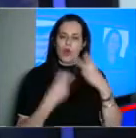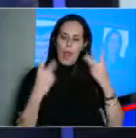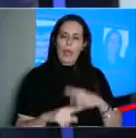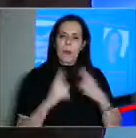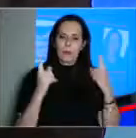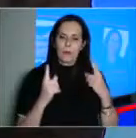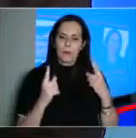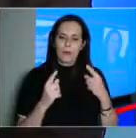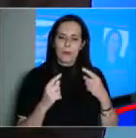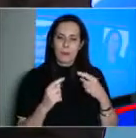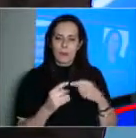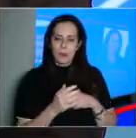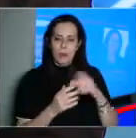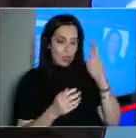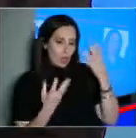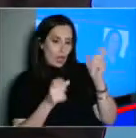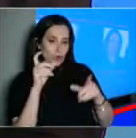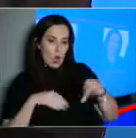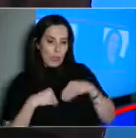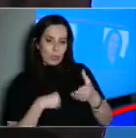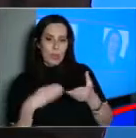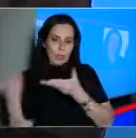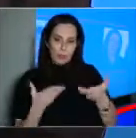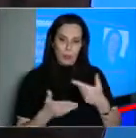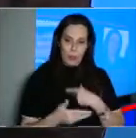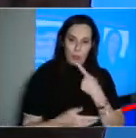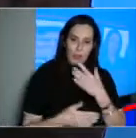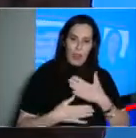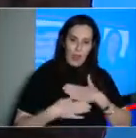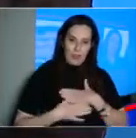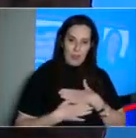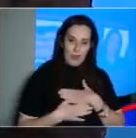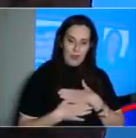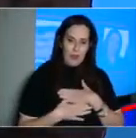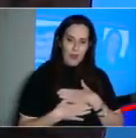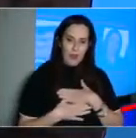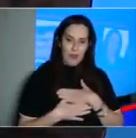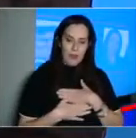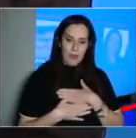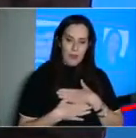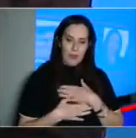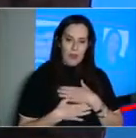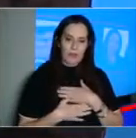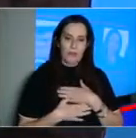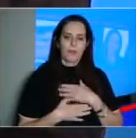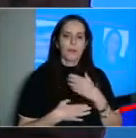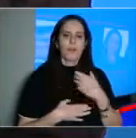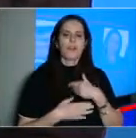אחרים שחשובים לו. יש כמה אנשים שלא הסכימו איתך. בסדר, תזמין אותם. אני מדברת איתך באופן של המיינסטרים החרדי.